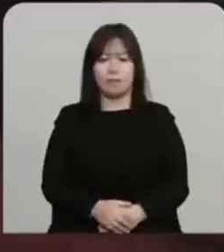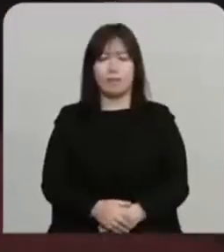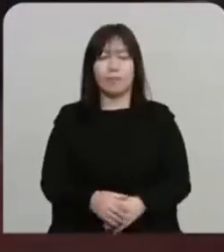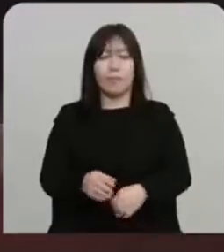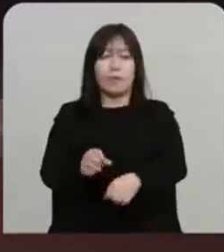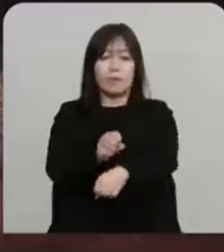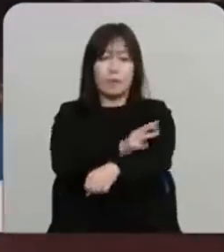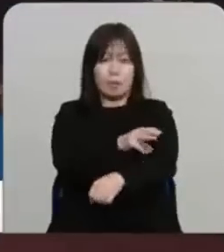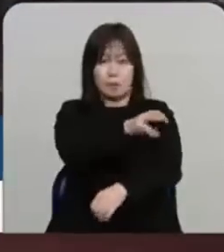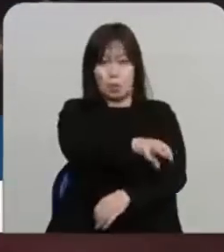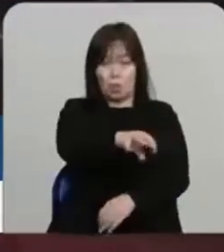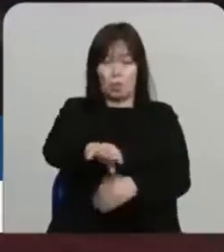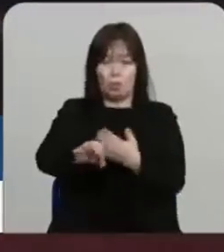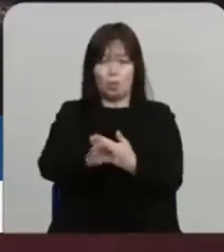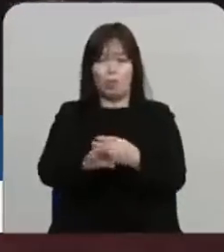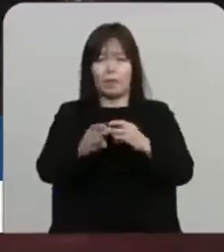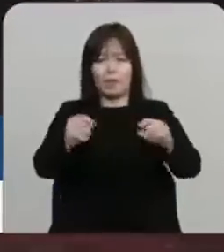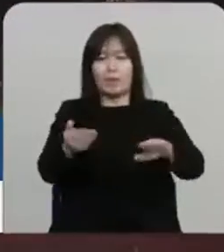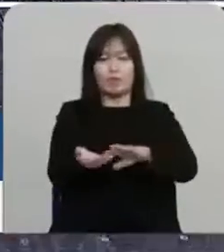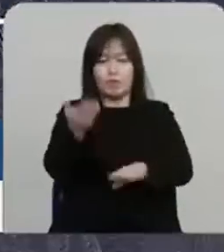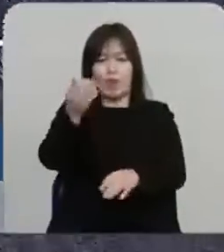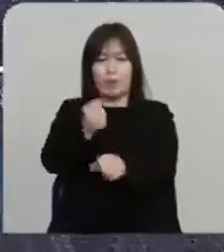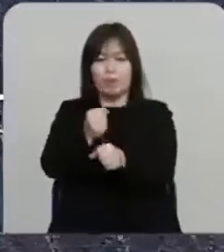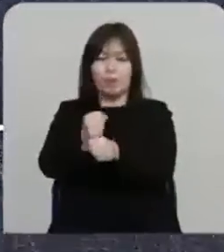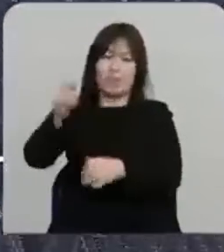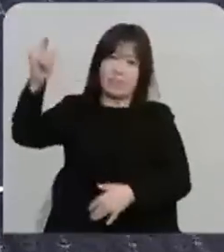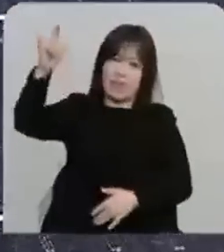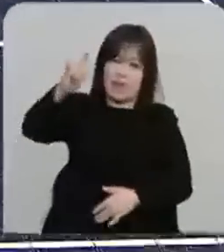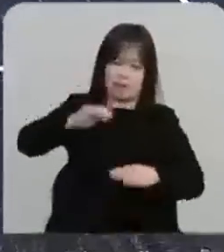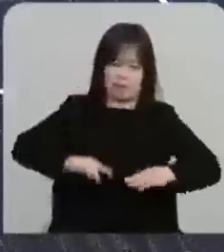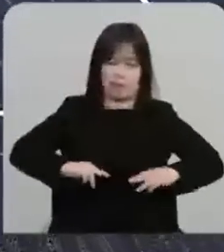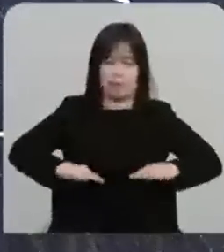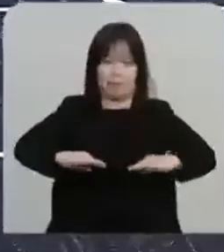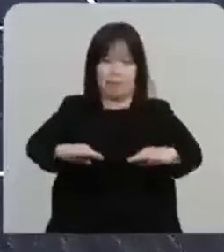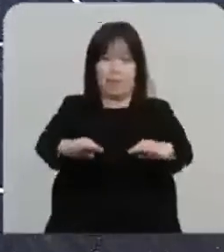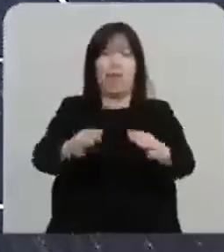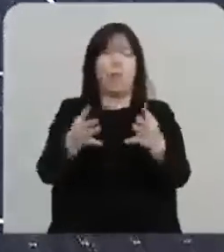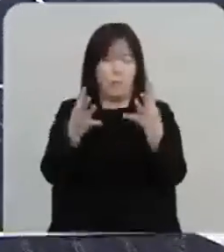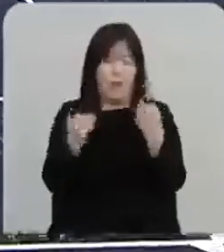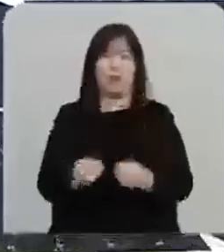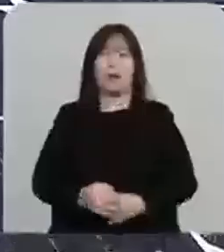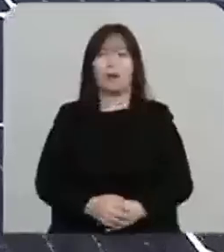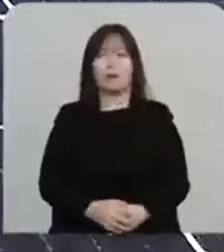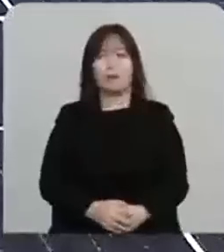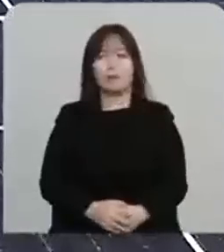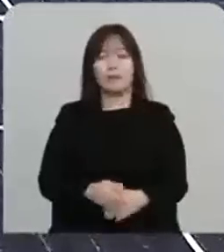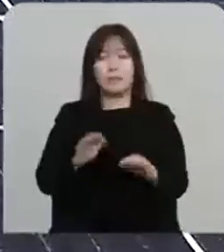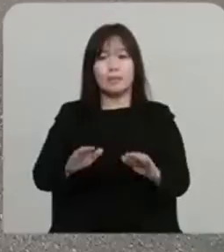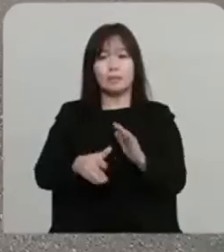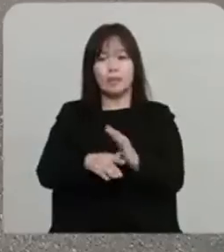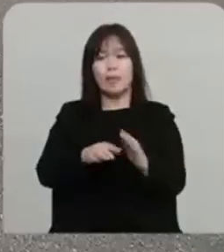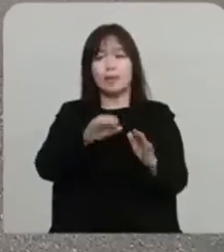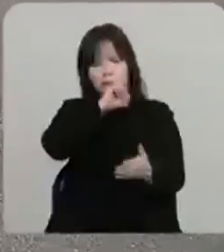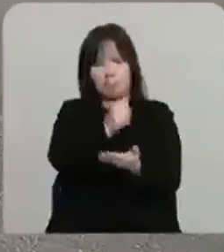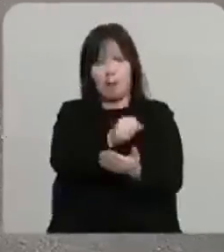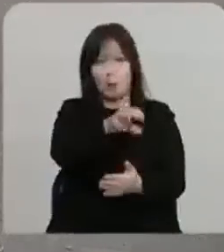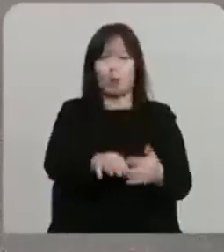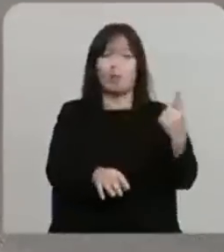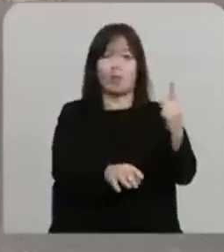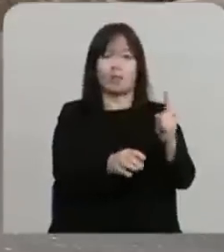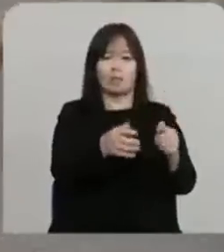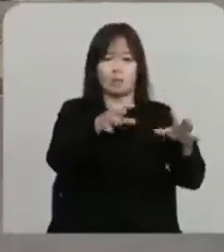새만금 간척지에는 육상 태양광 발전 시설이 바둑판처럼 끝없이 펼쳐집니다. 현재 정상 가동 중인